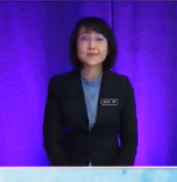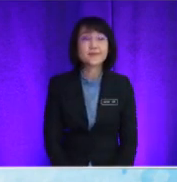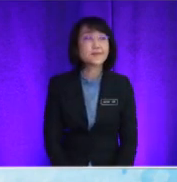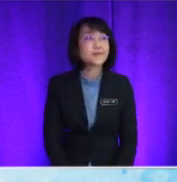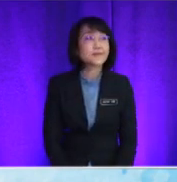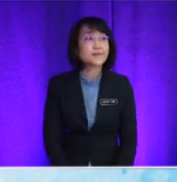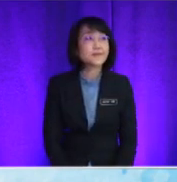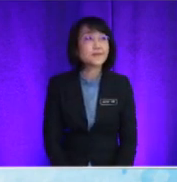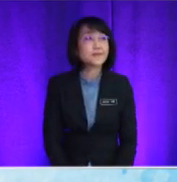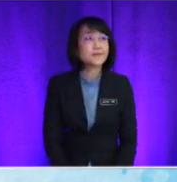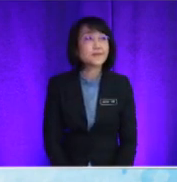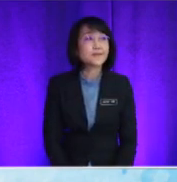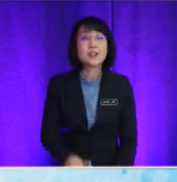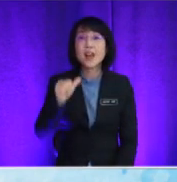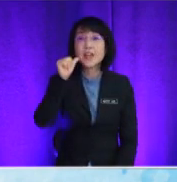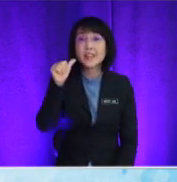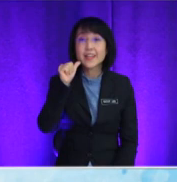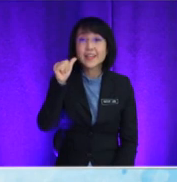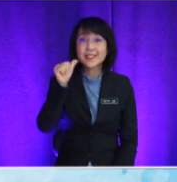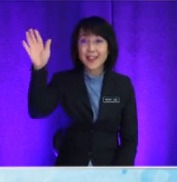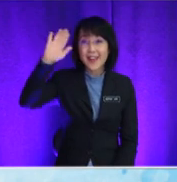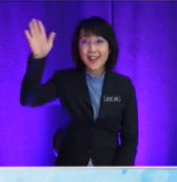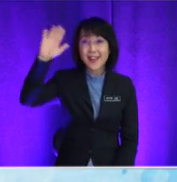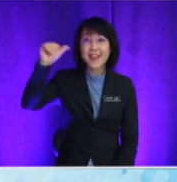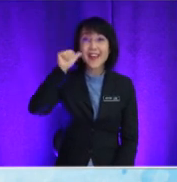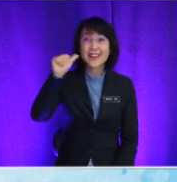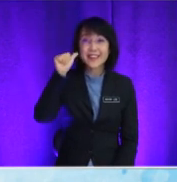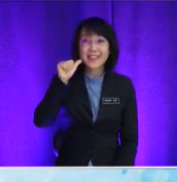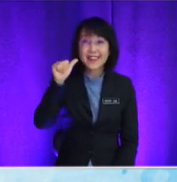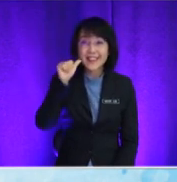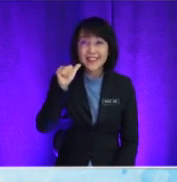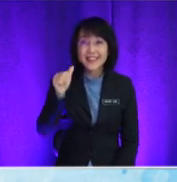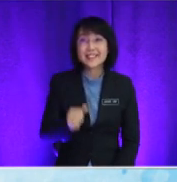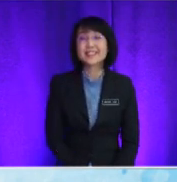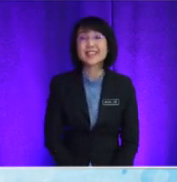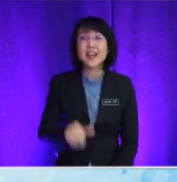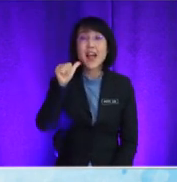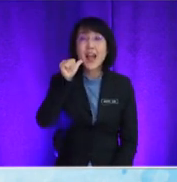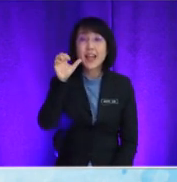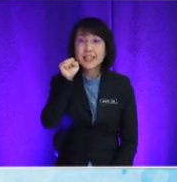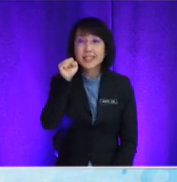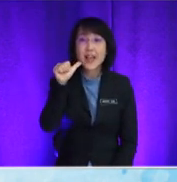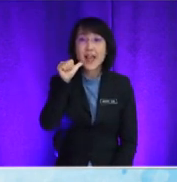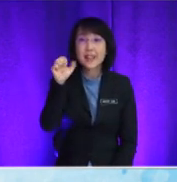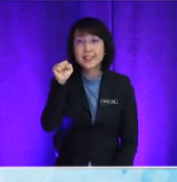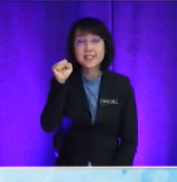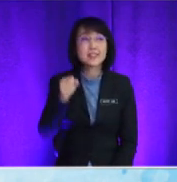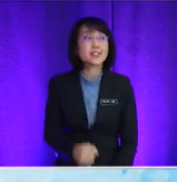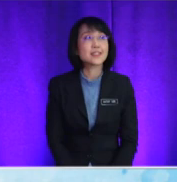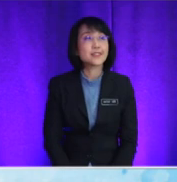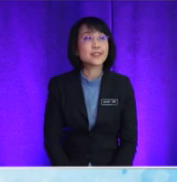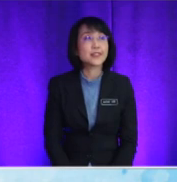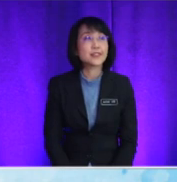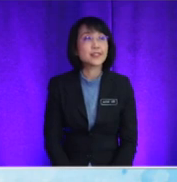sana annisajwa kepada murid di rumah juga baik oke dan yang di